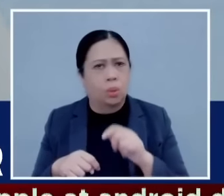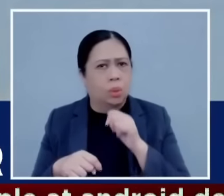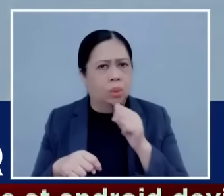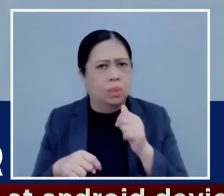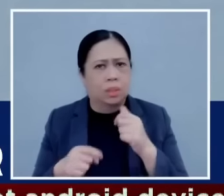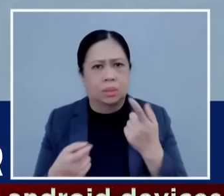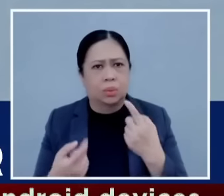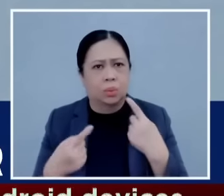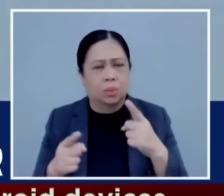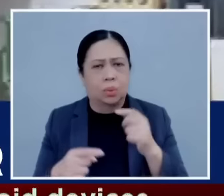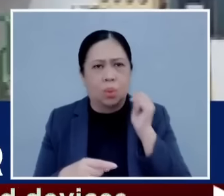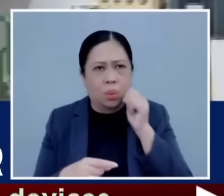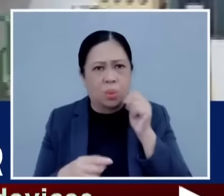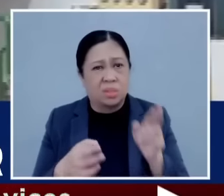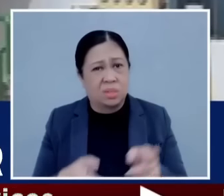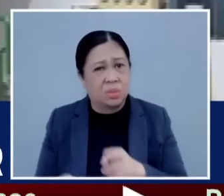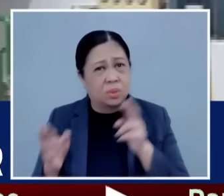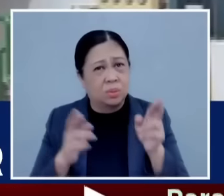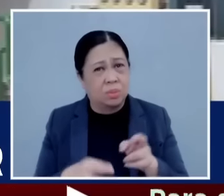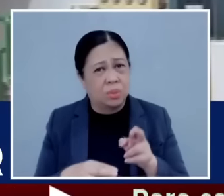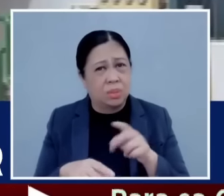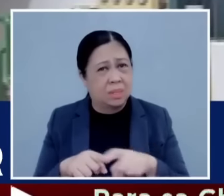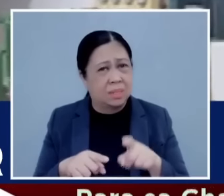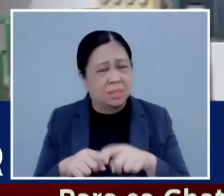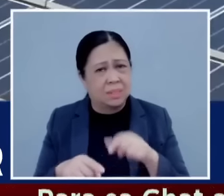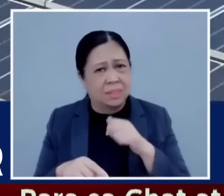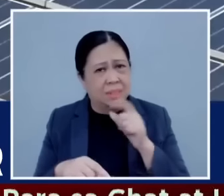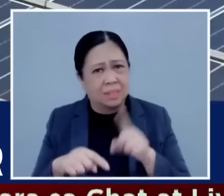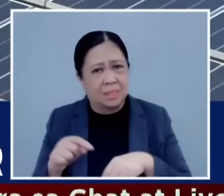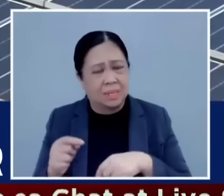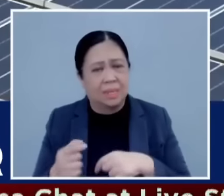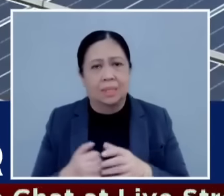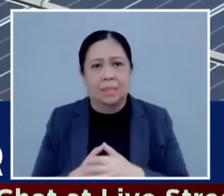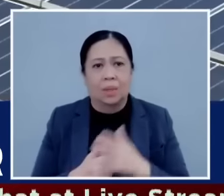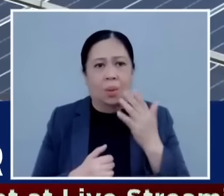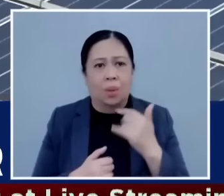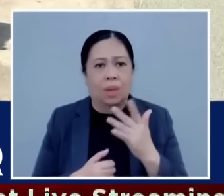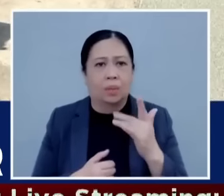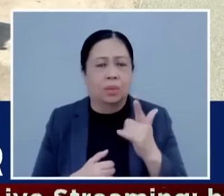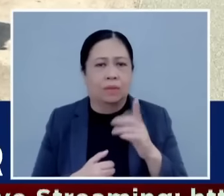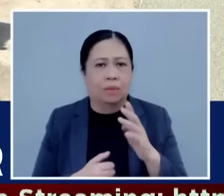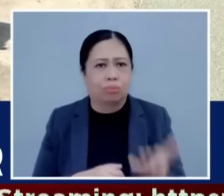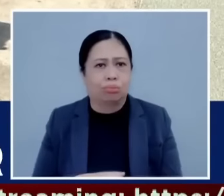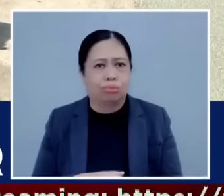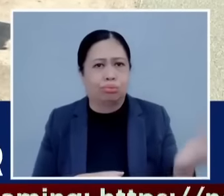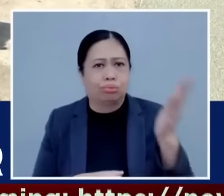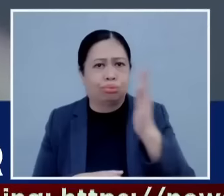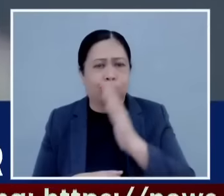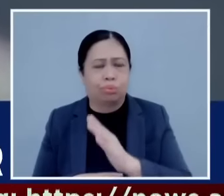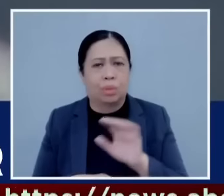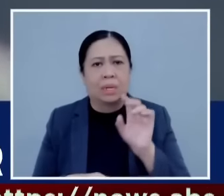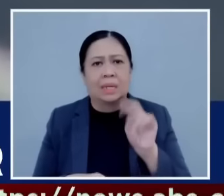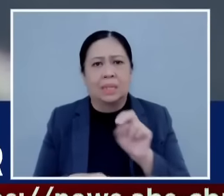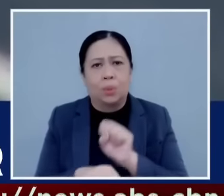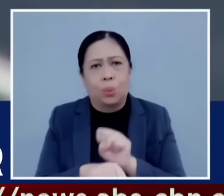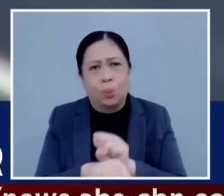uubrang puro renewable energy ang kunin nila dahil 24/7 ang kailangang supply